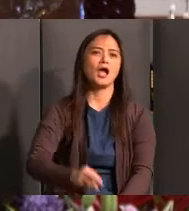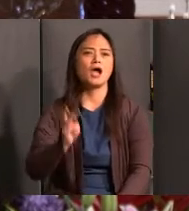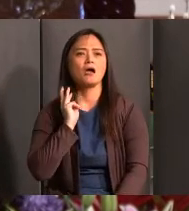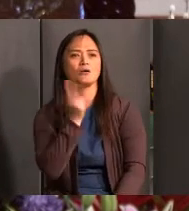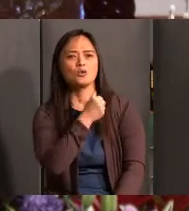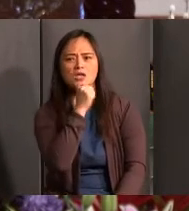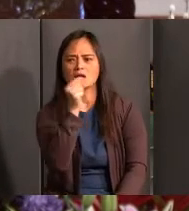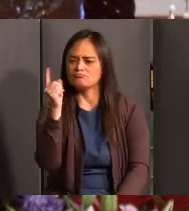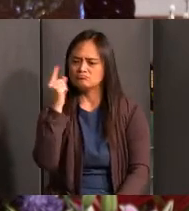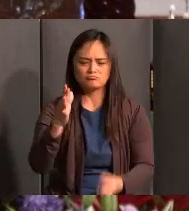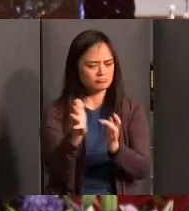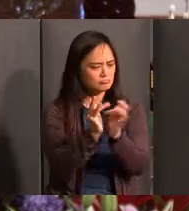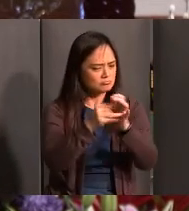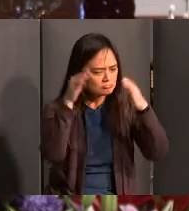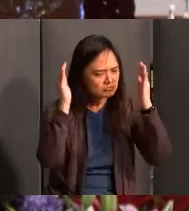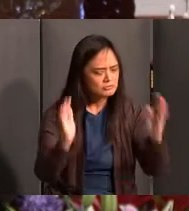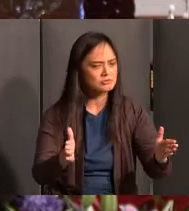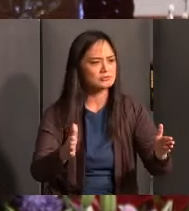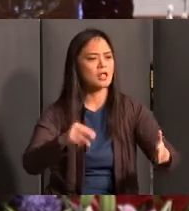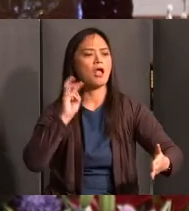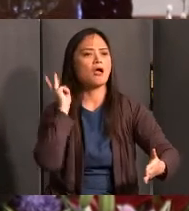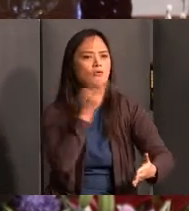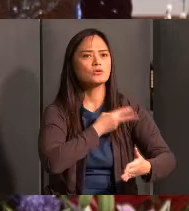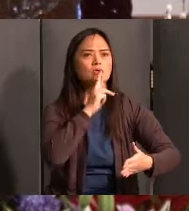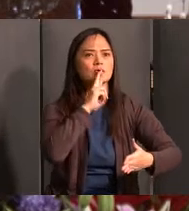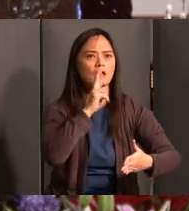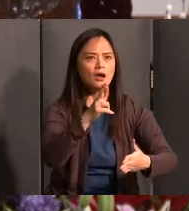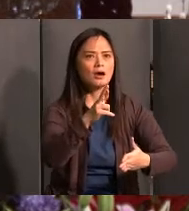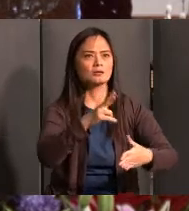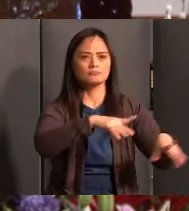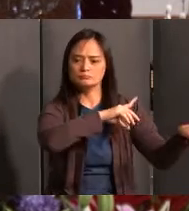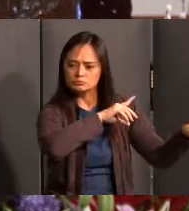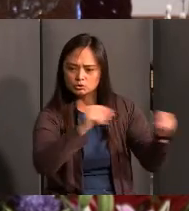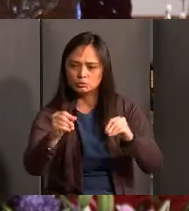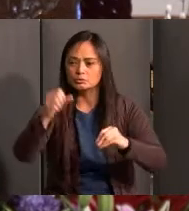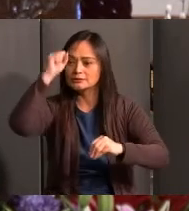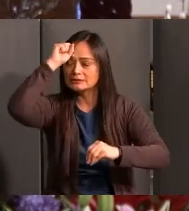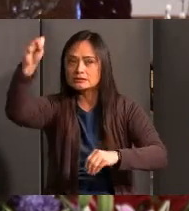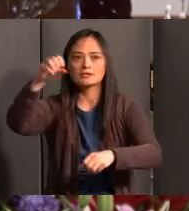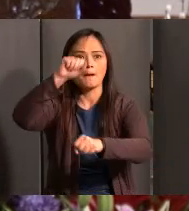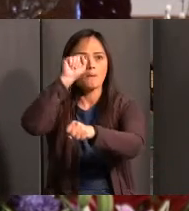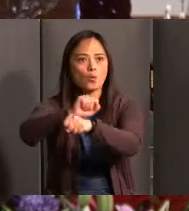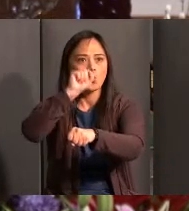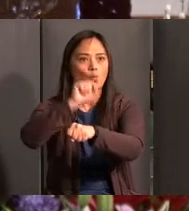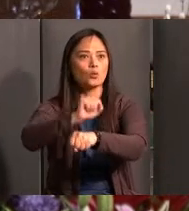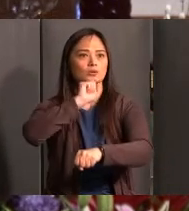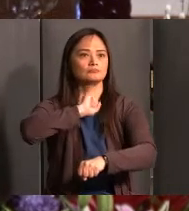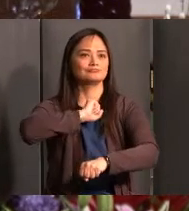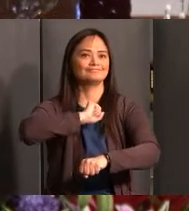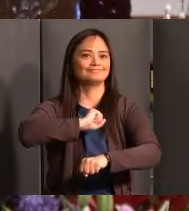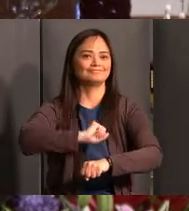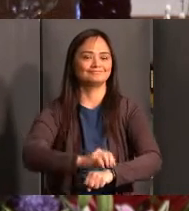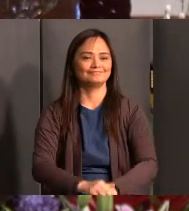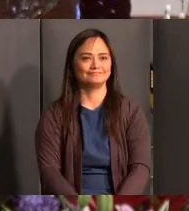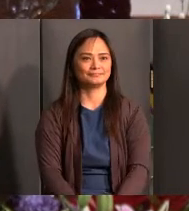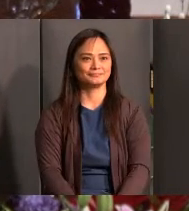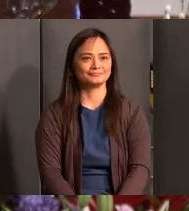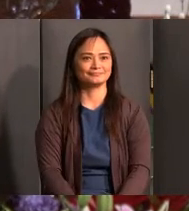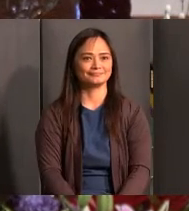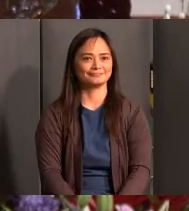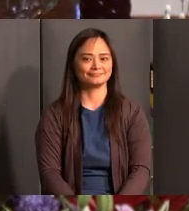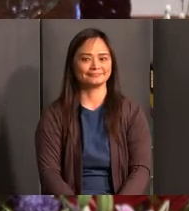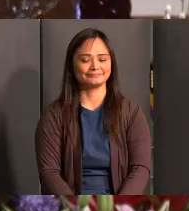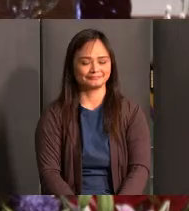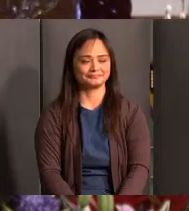only Christians, we are doing His work. Tama po ba?